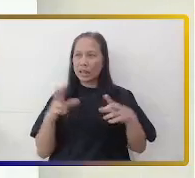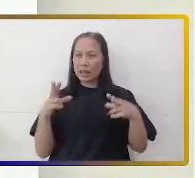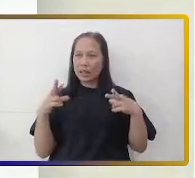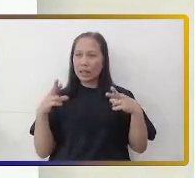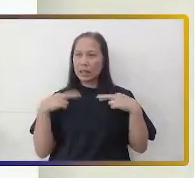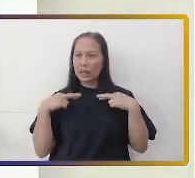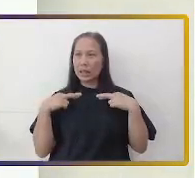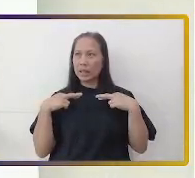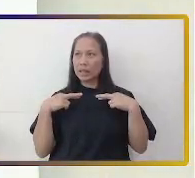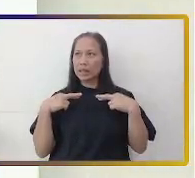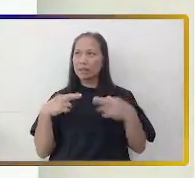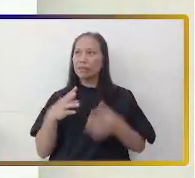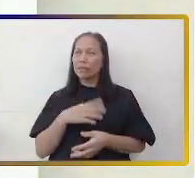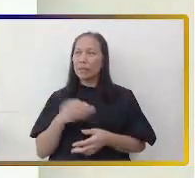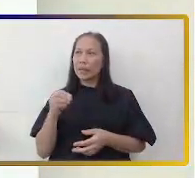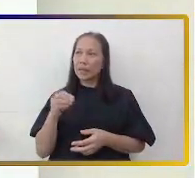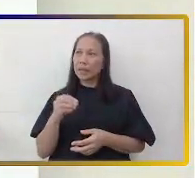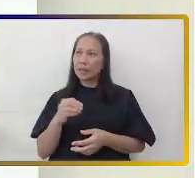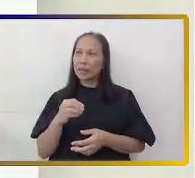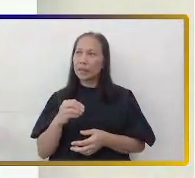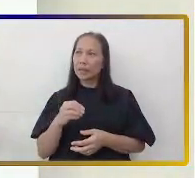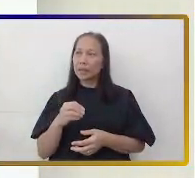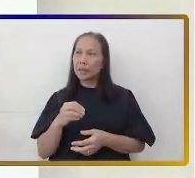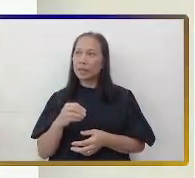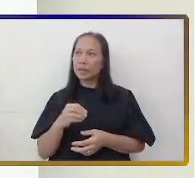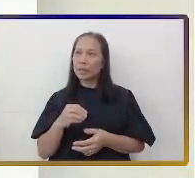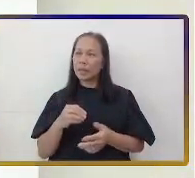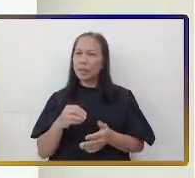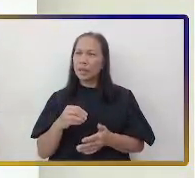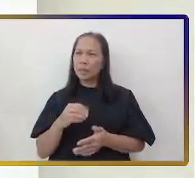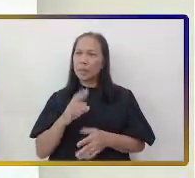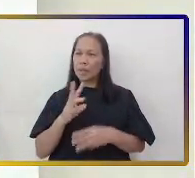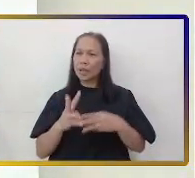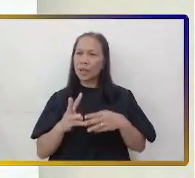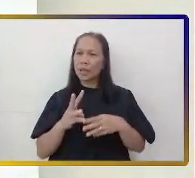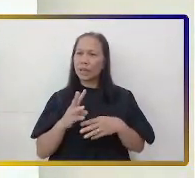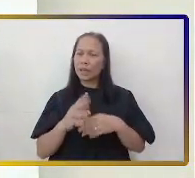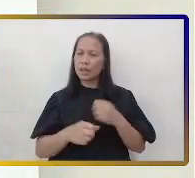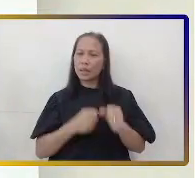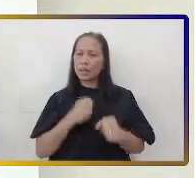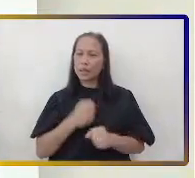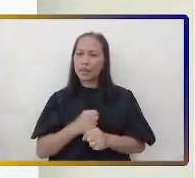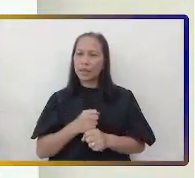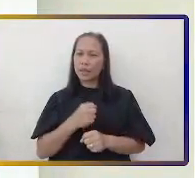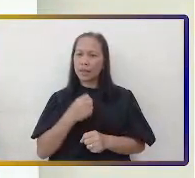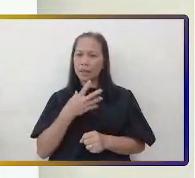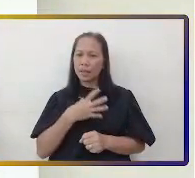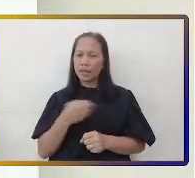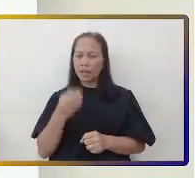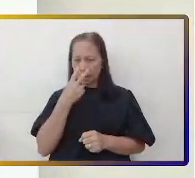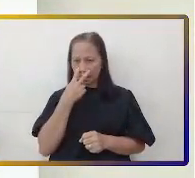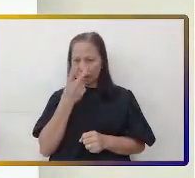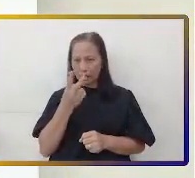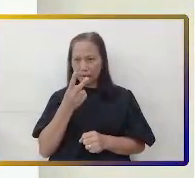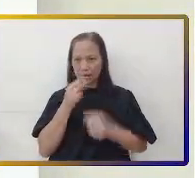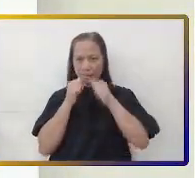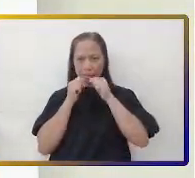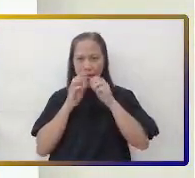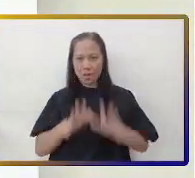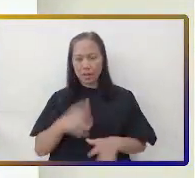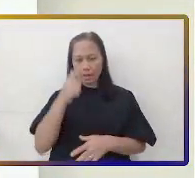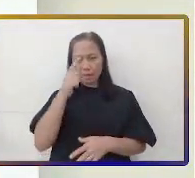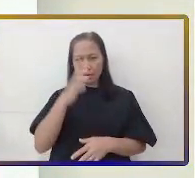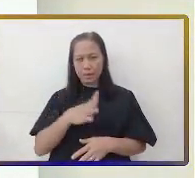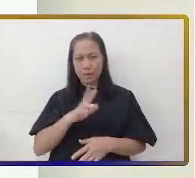and all those years na nagbibigay po ako nakita ko yung pagpapala ng panginoon and dumating ang